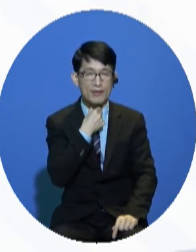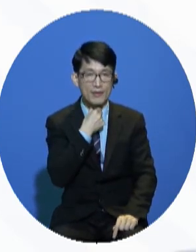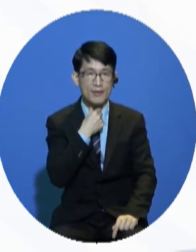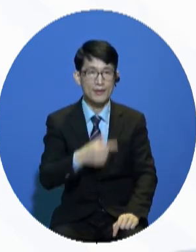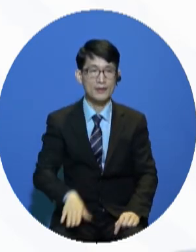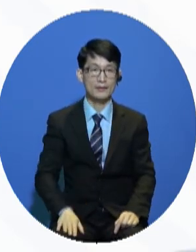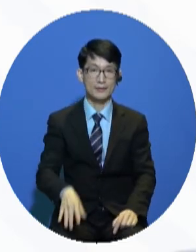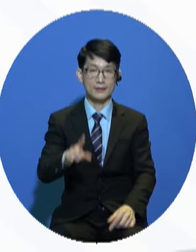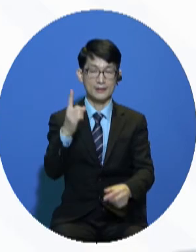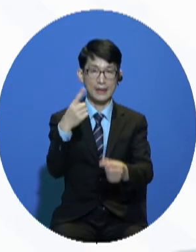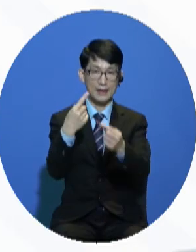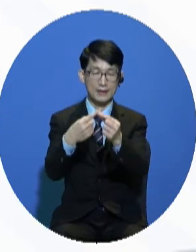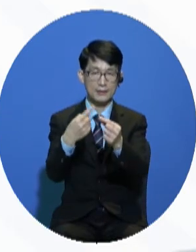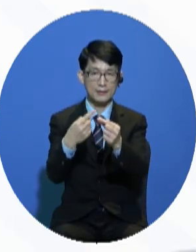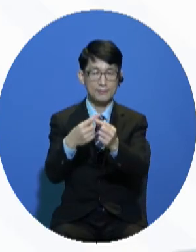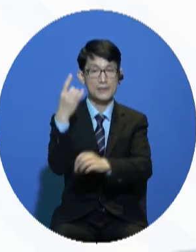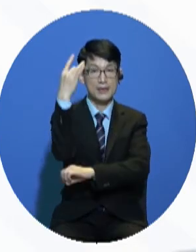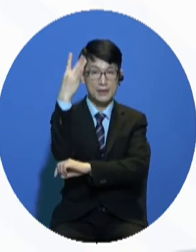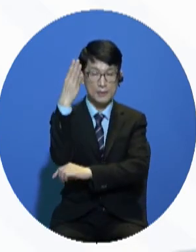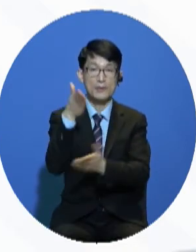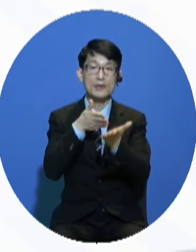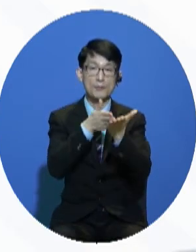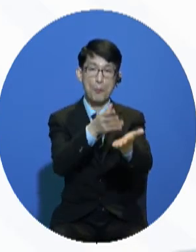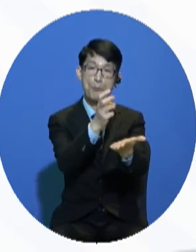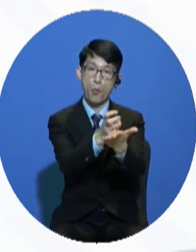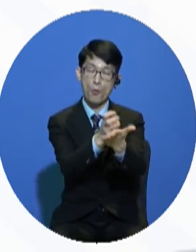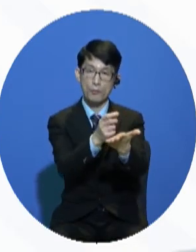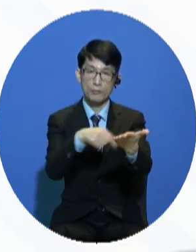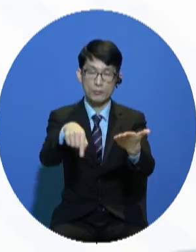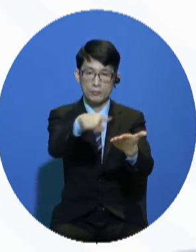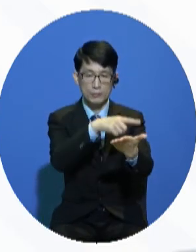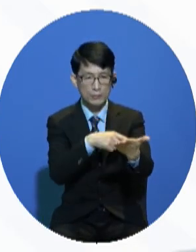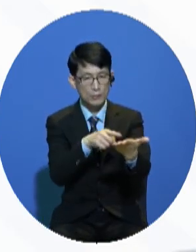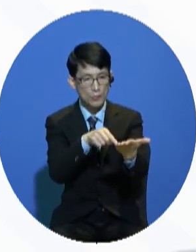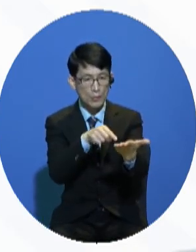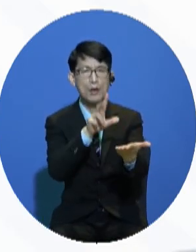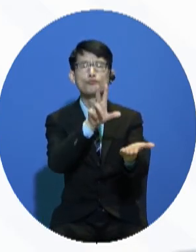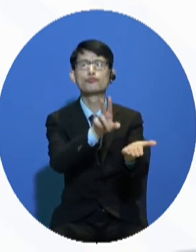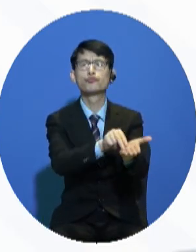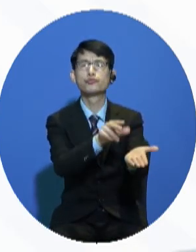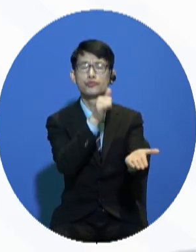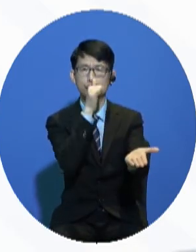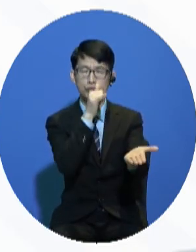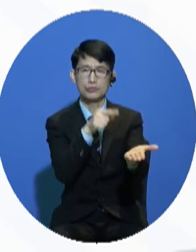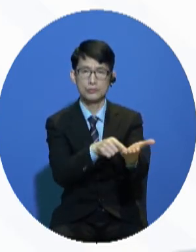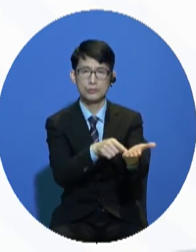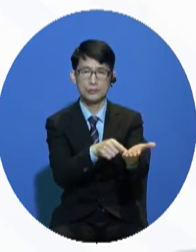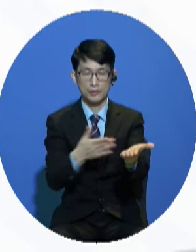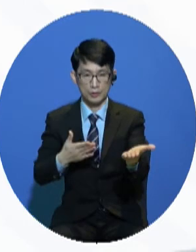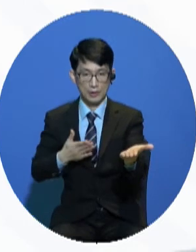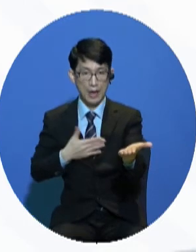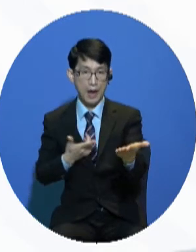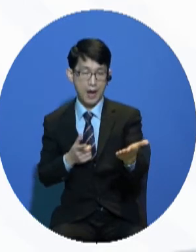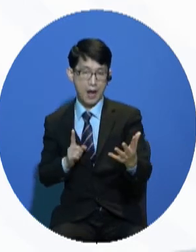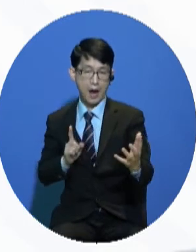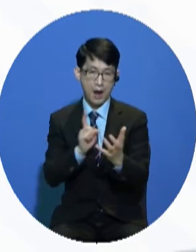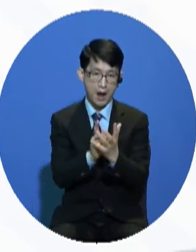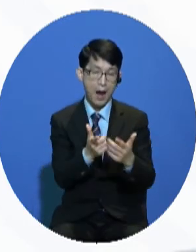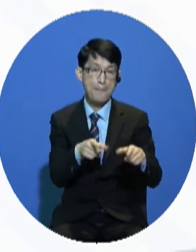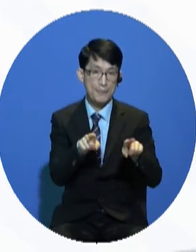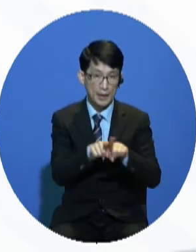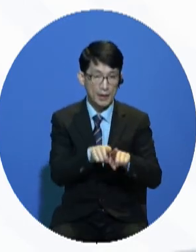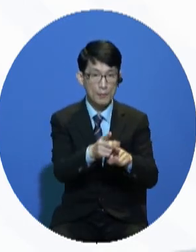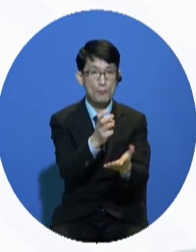합니다. 하나는 기존에 발의된 법률안에서의 문제가 좀 있습니다. 이것도 물론 이제 저도 같이 참여하고 같이